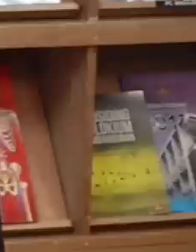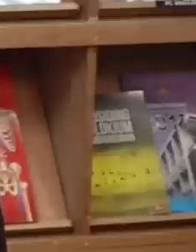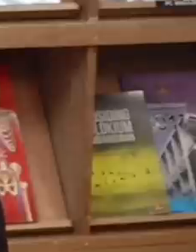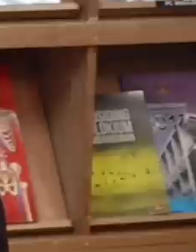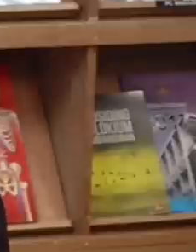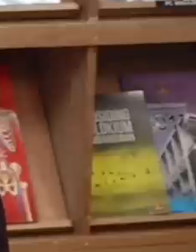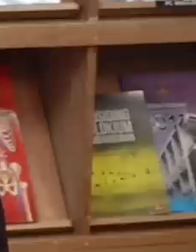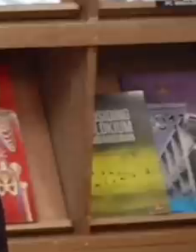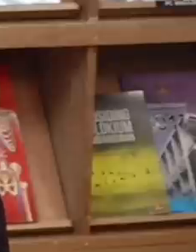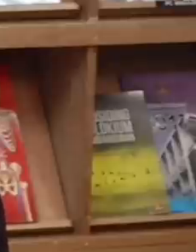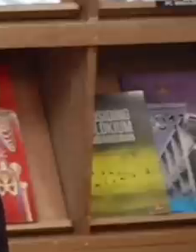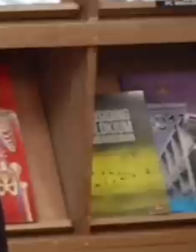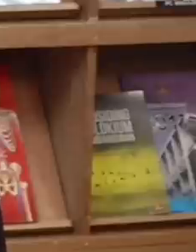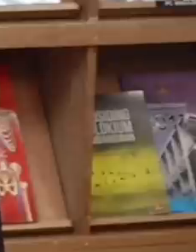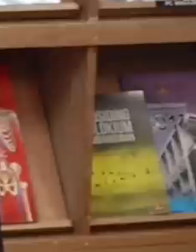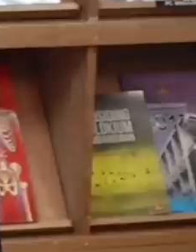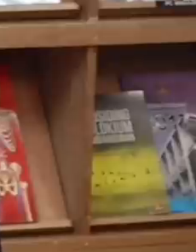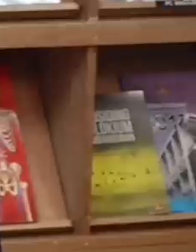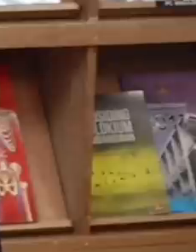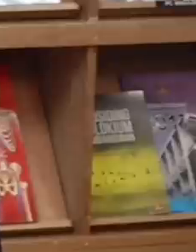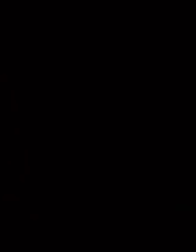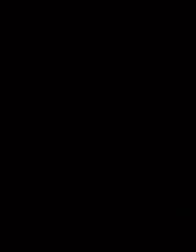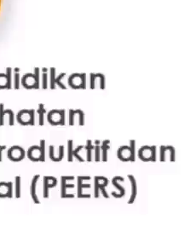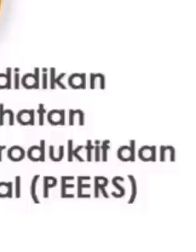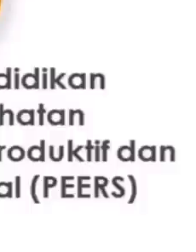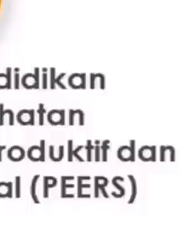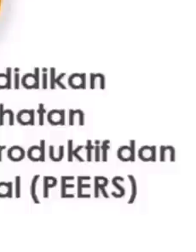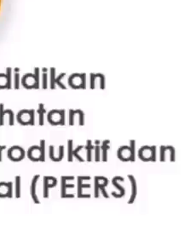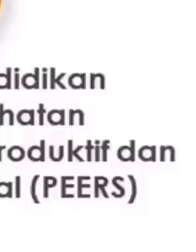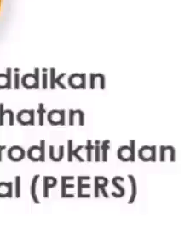stakeholders berbagai lapisan masyarakat